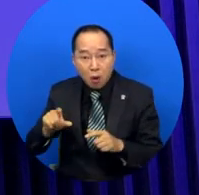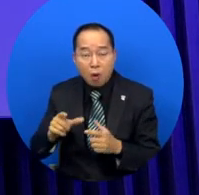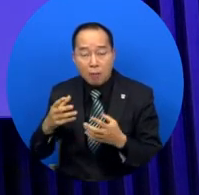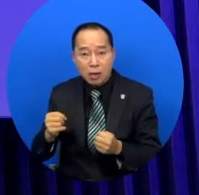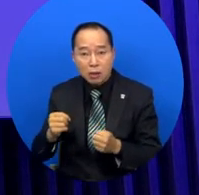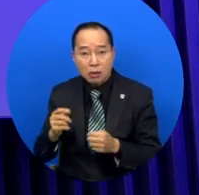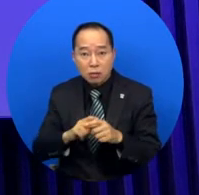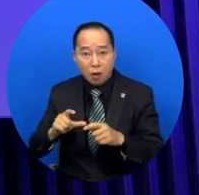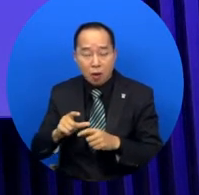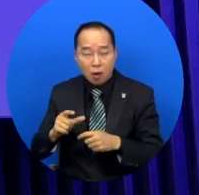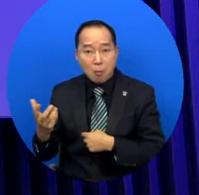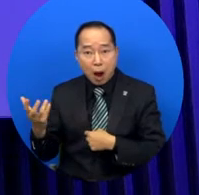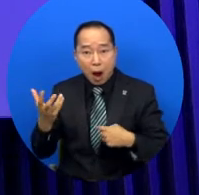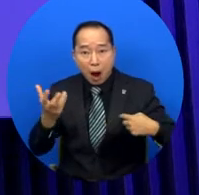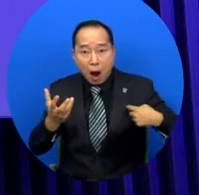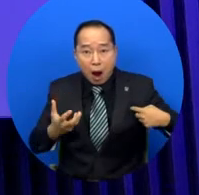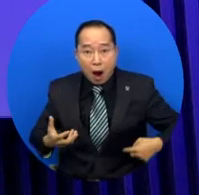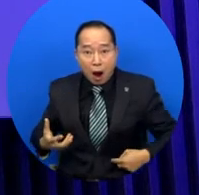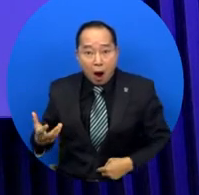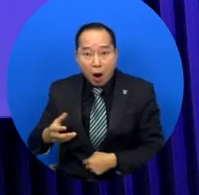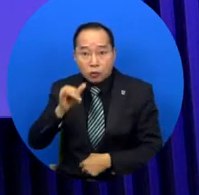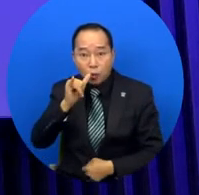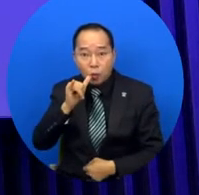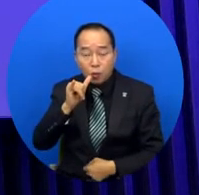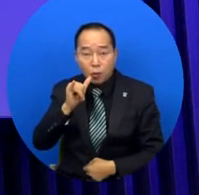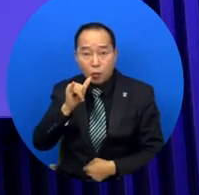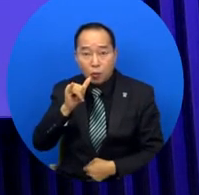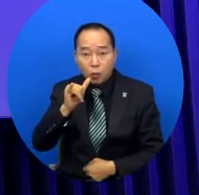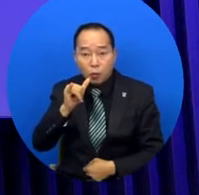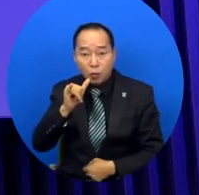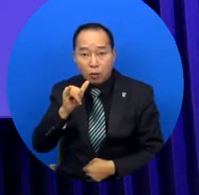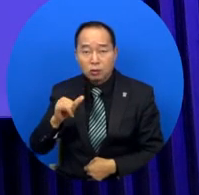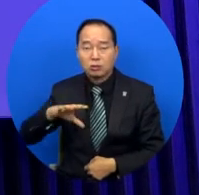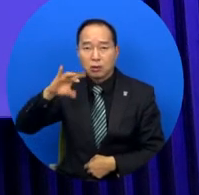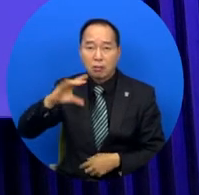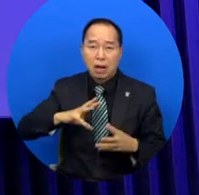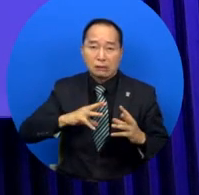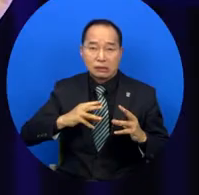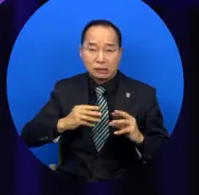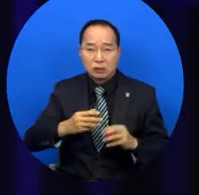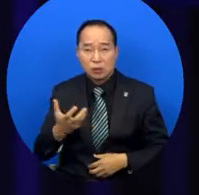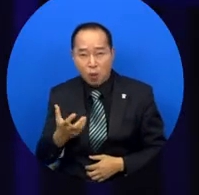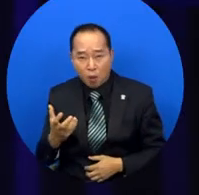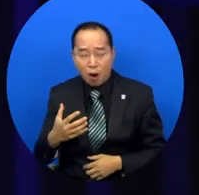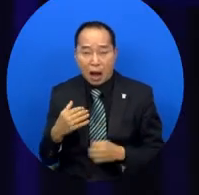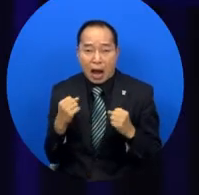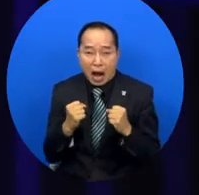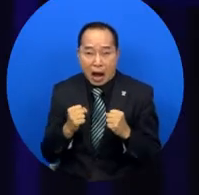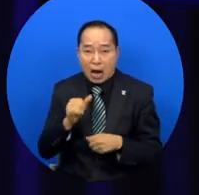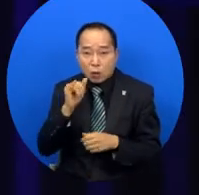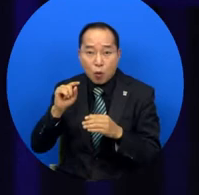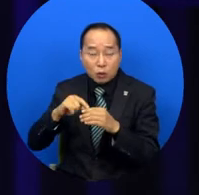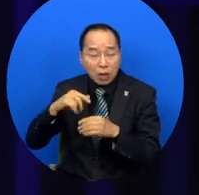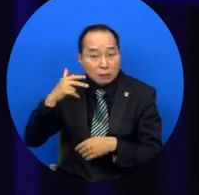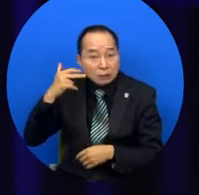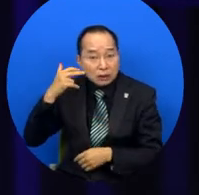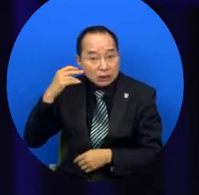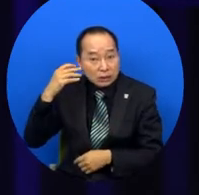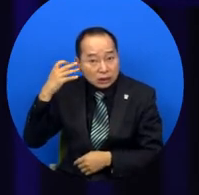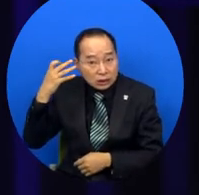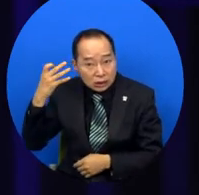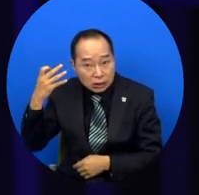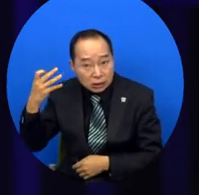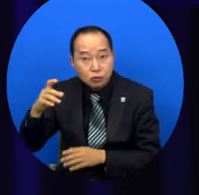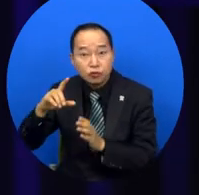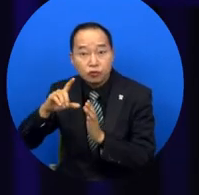낫기는커녕 더 많은 증상들이 하나씩 생기기 시작했어요. 그렇게 근육통 오한이 생겼잖아요. 그